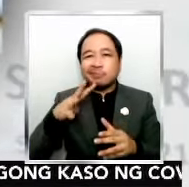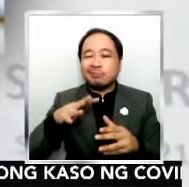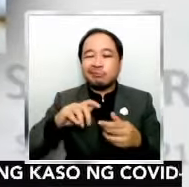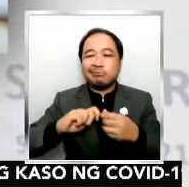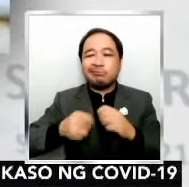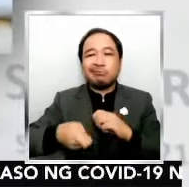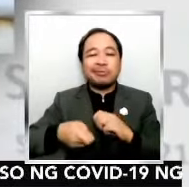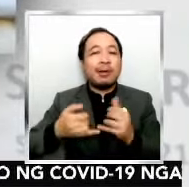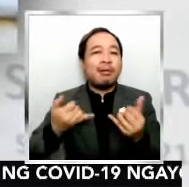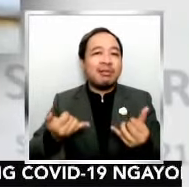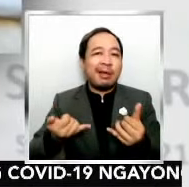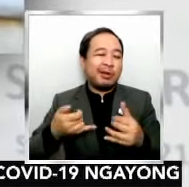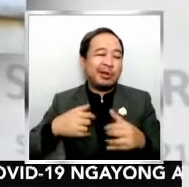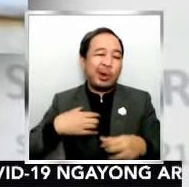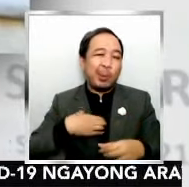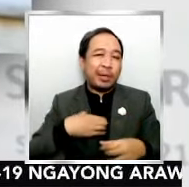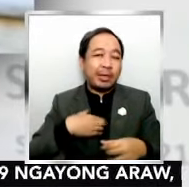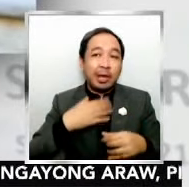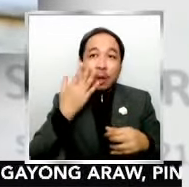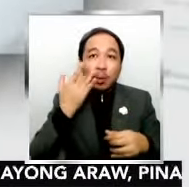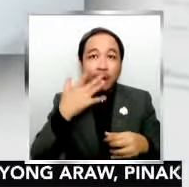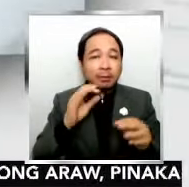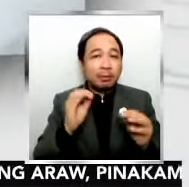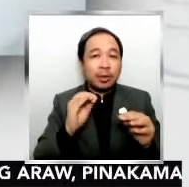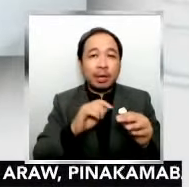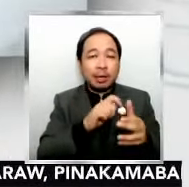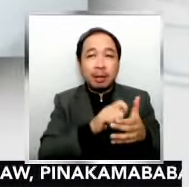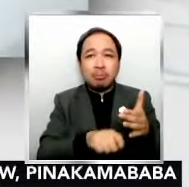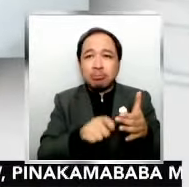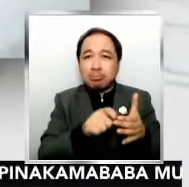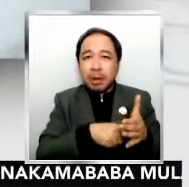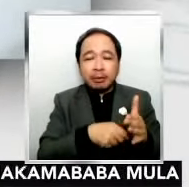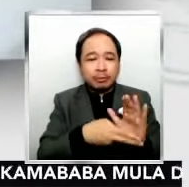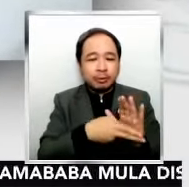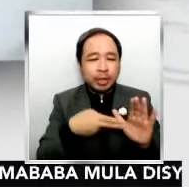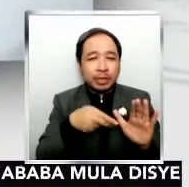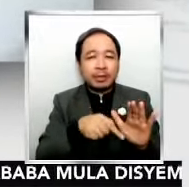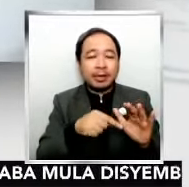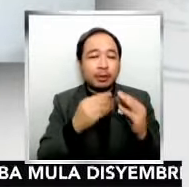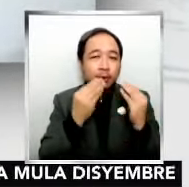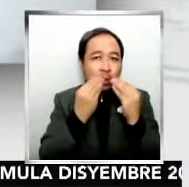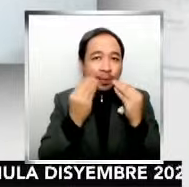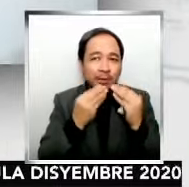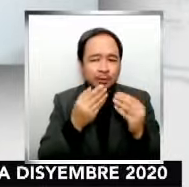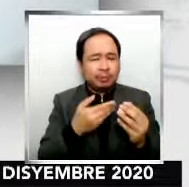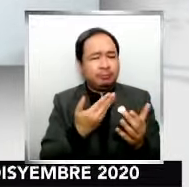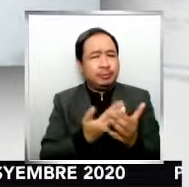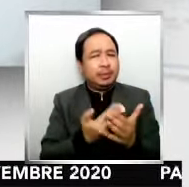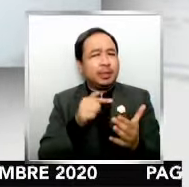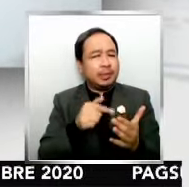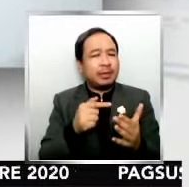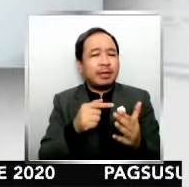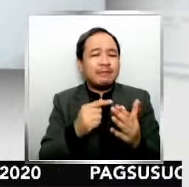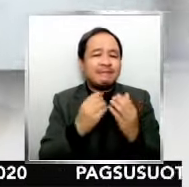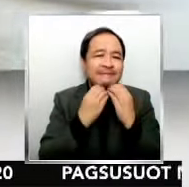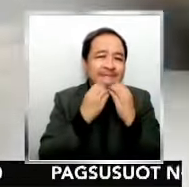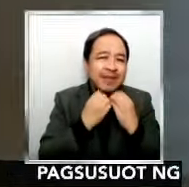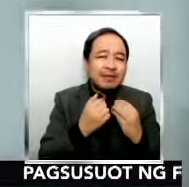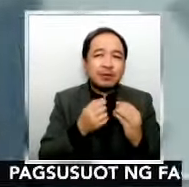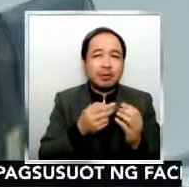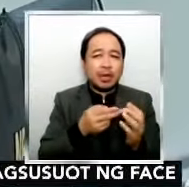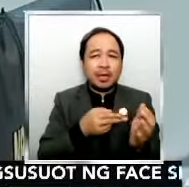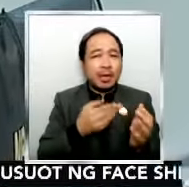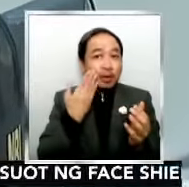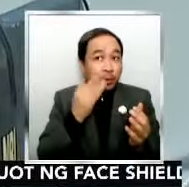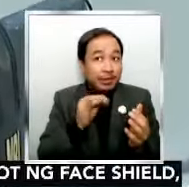ni hindi raw namarkahan ang sachets ng cocaine. Kaya kaduda-duda ang evidentiary value at integrity ng mga nakumpiskang droga.